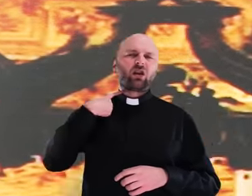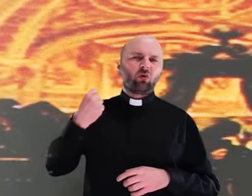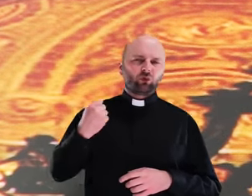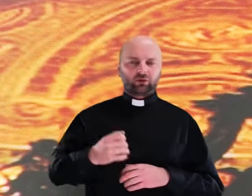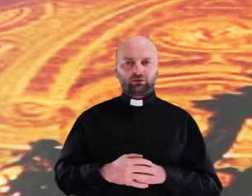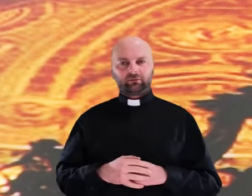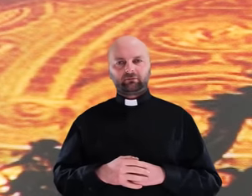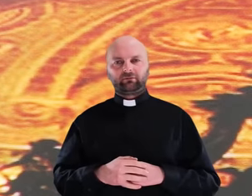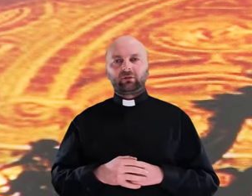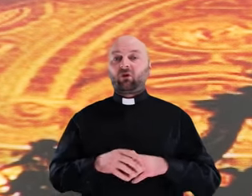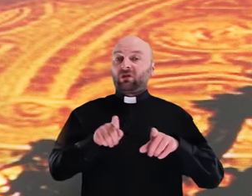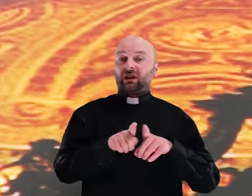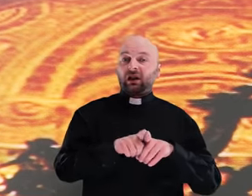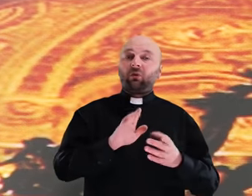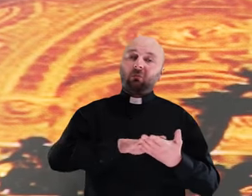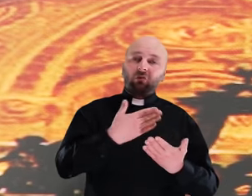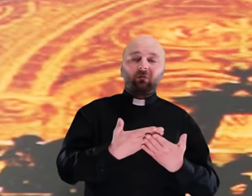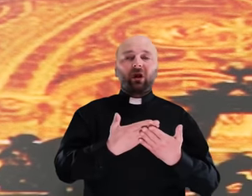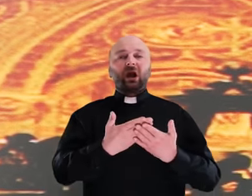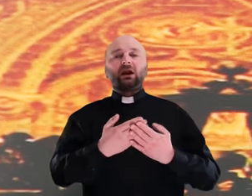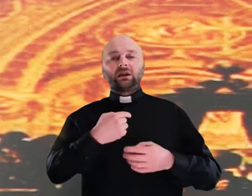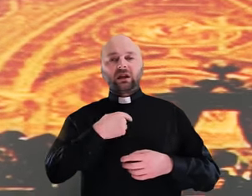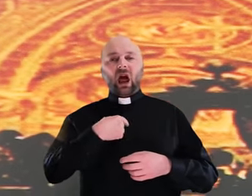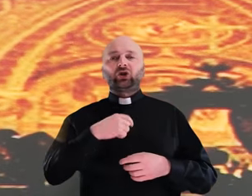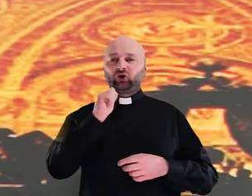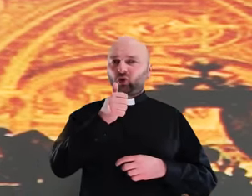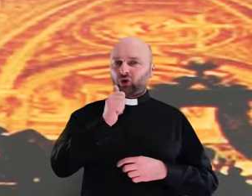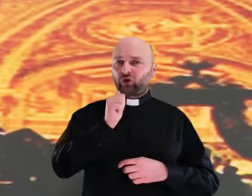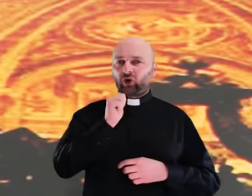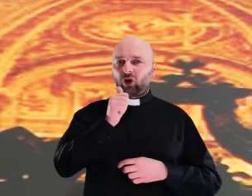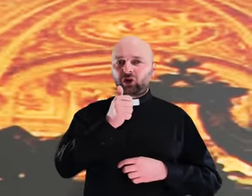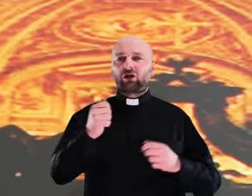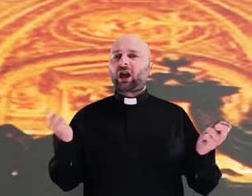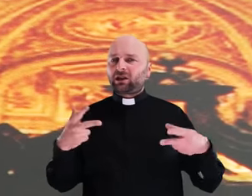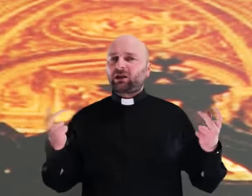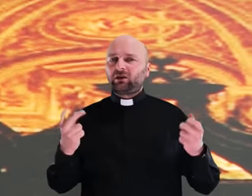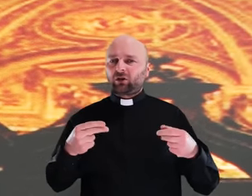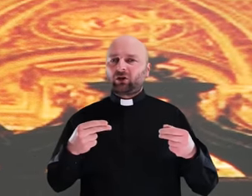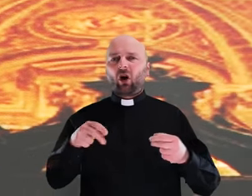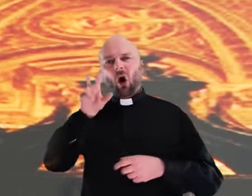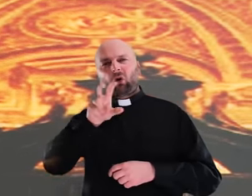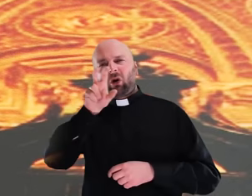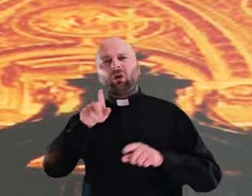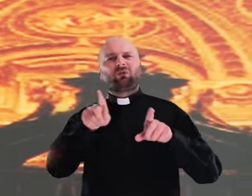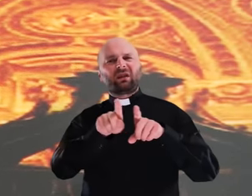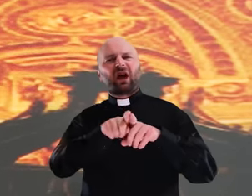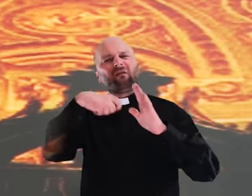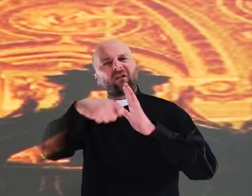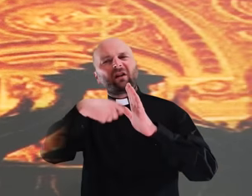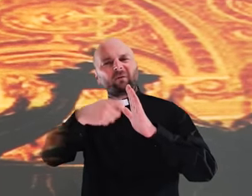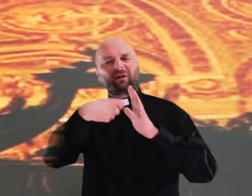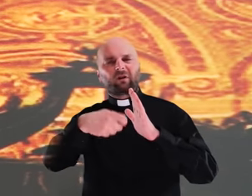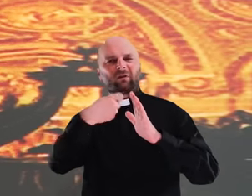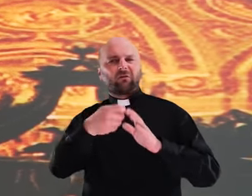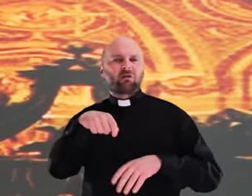To tak, jakbym chodził do kina przez rok na ten jeden i ten sam film. No nie da się tak. No, poza tym w kościele jest cały